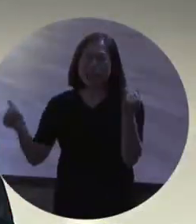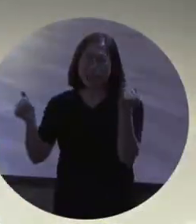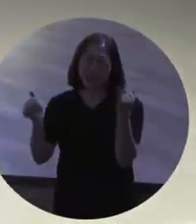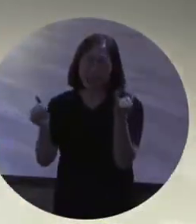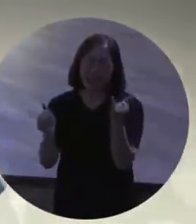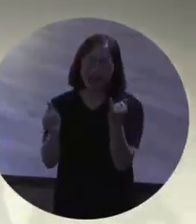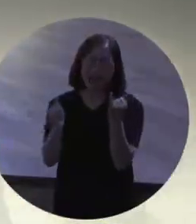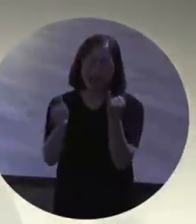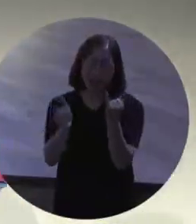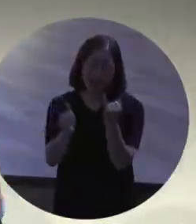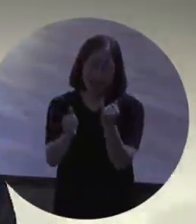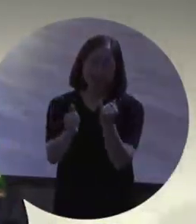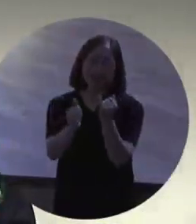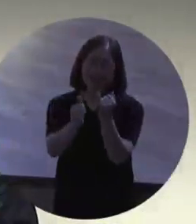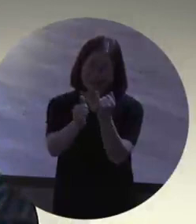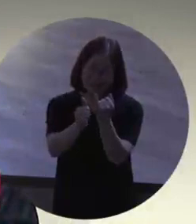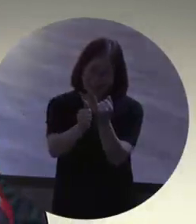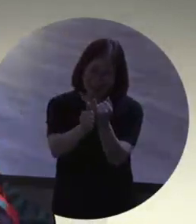딴딴따단